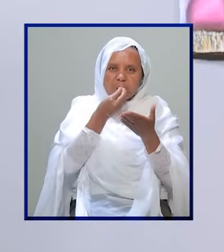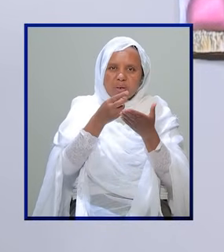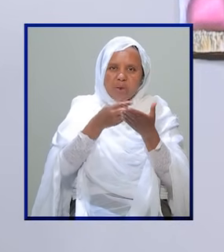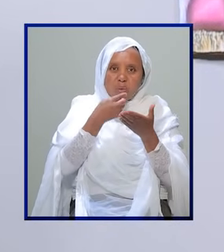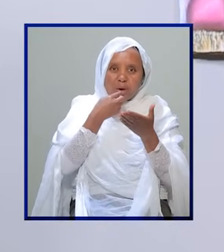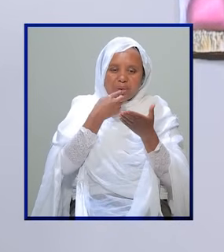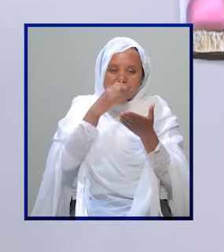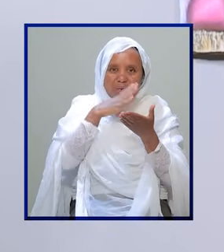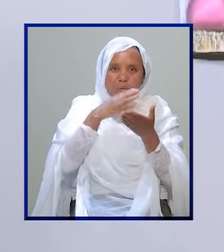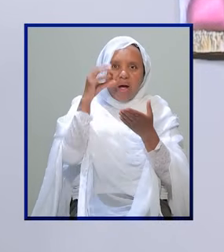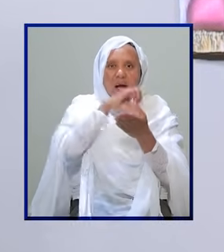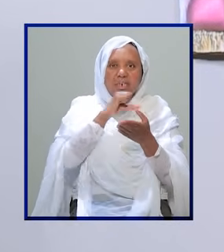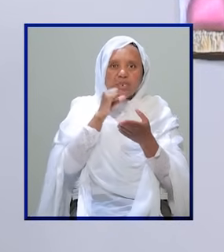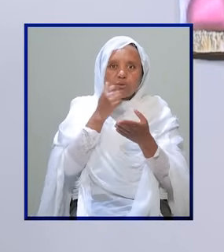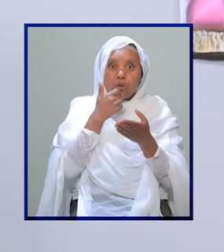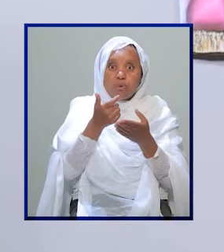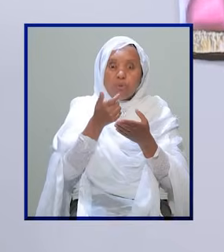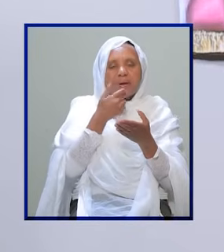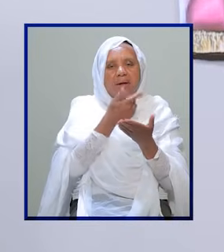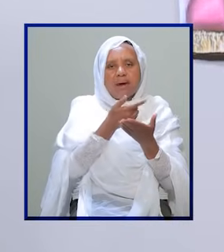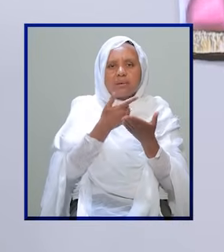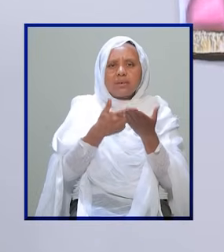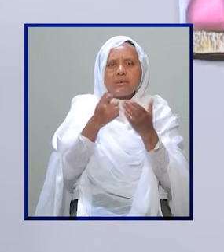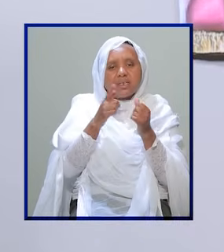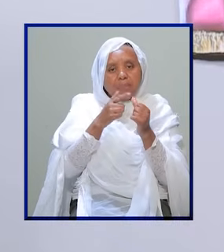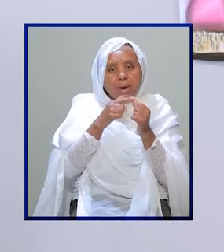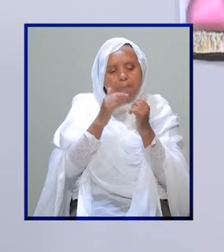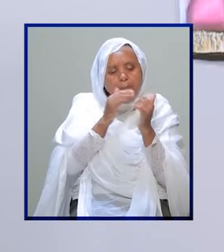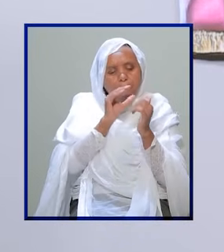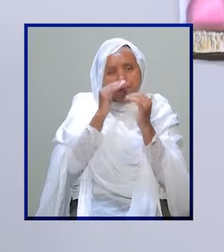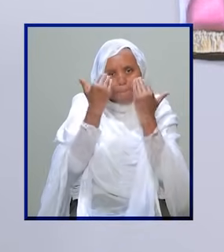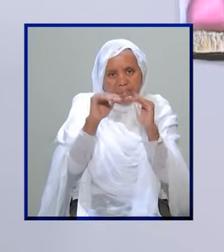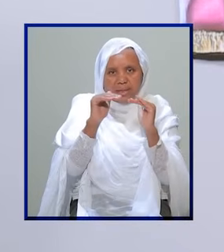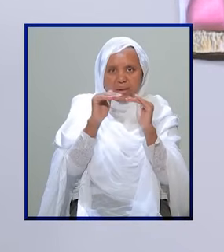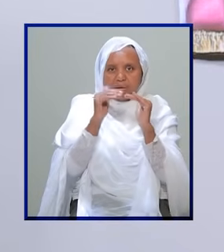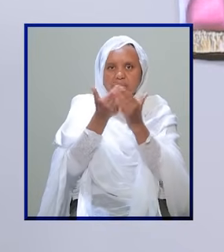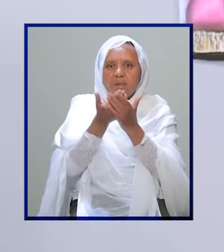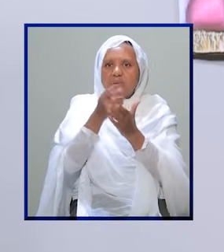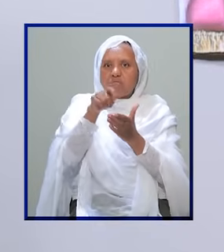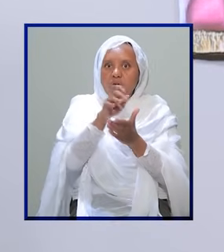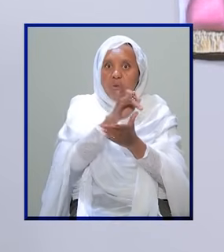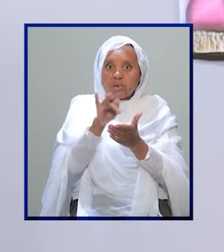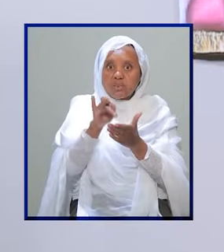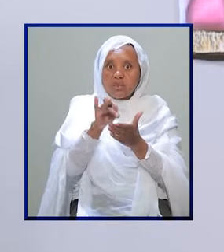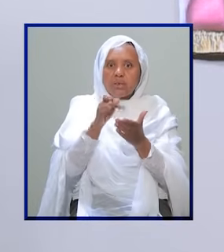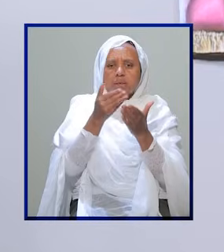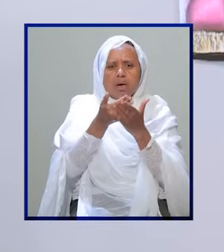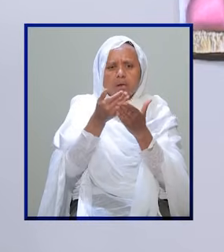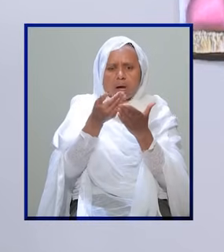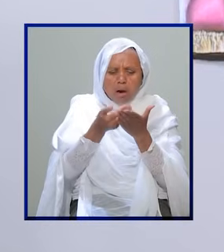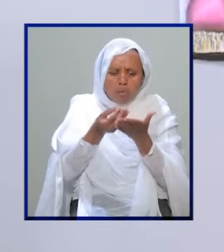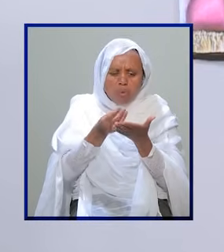ሰው ካልጨረሰው ምናምን ተብሎ ይነገራልና ሲጀመርም በአቅሙ መጥኖ ማቅረብ መቻል ያስፈልገዋል እንጂ እንደው የቀረበው